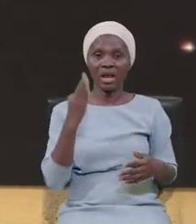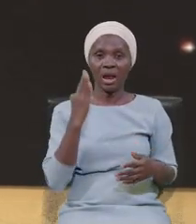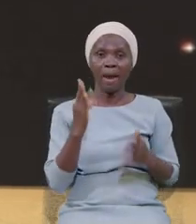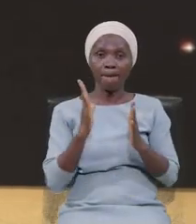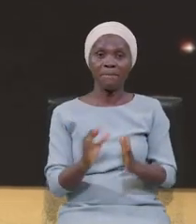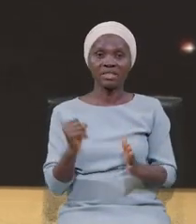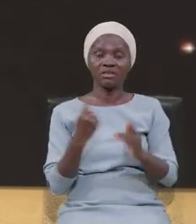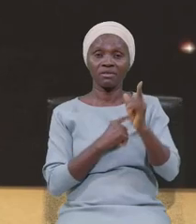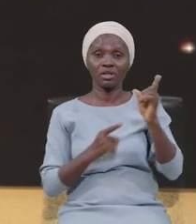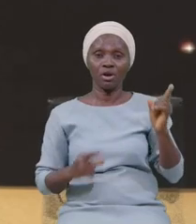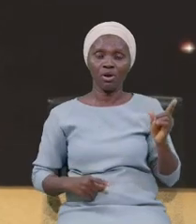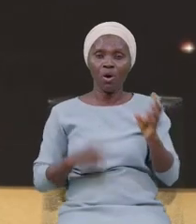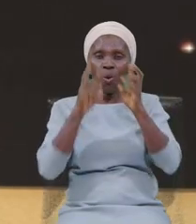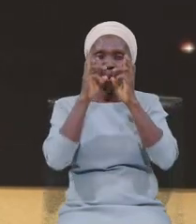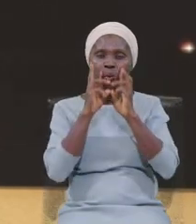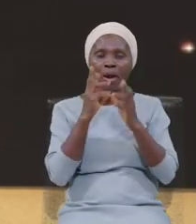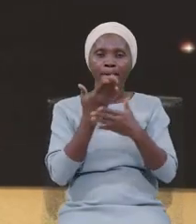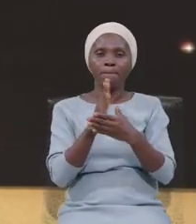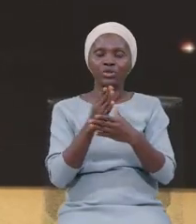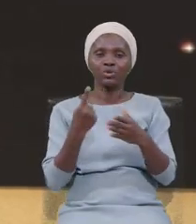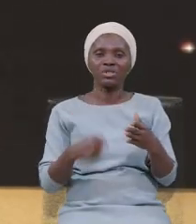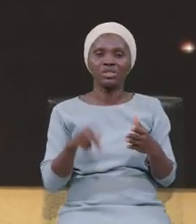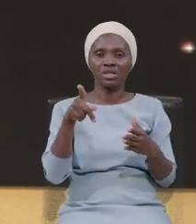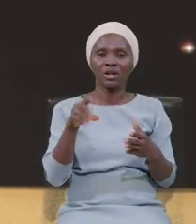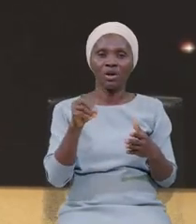et serviteurs de l'Éternel, qu'ils disent,